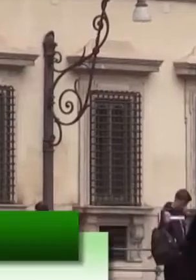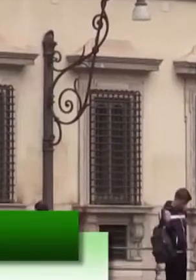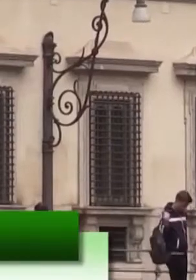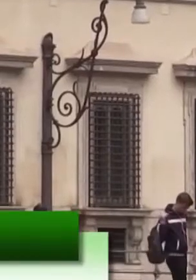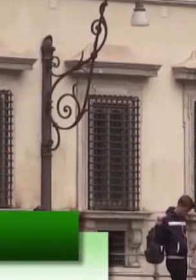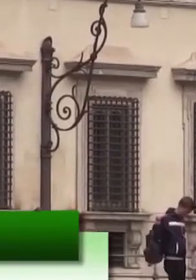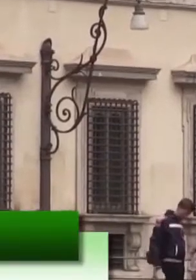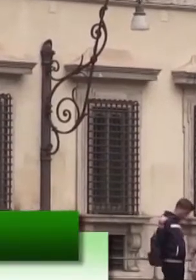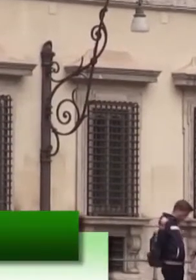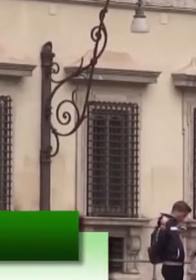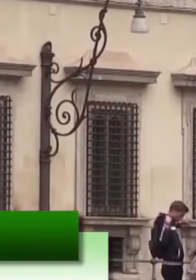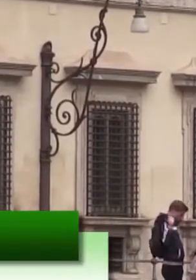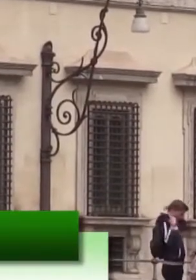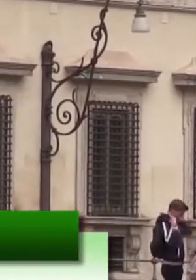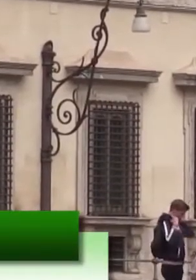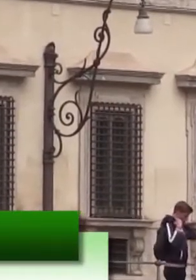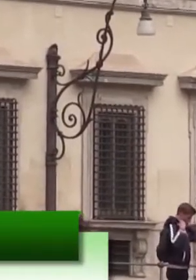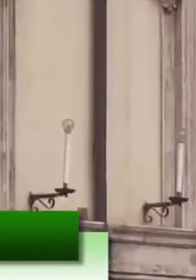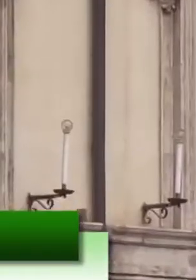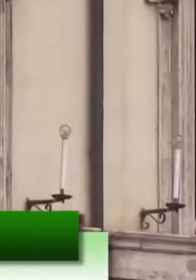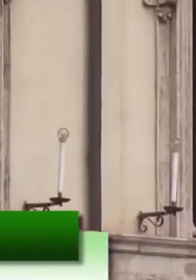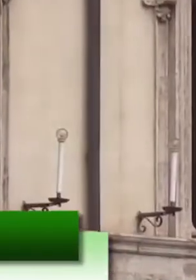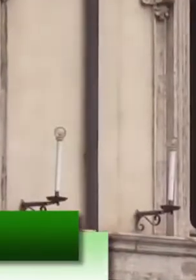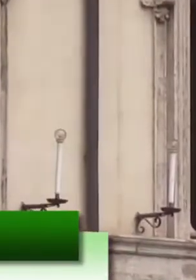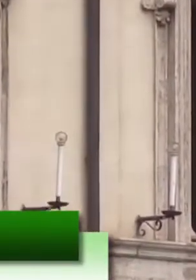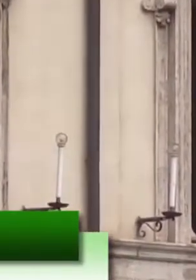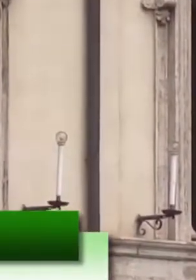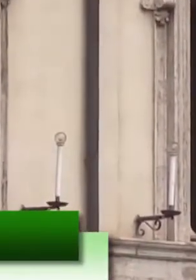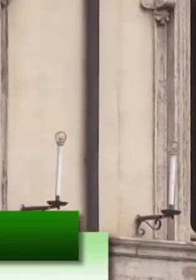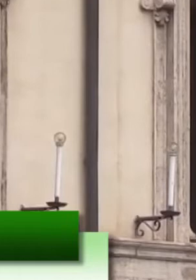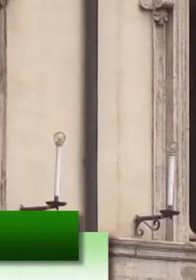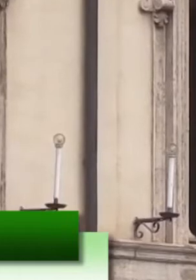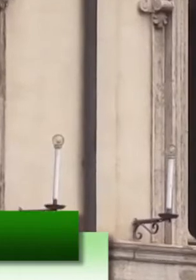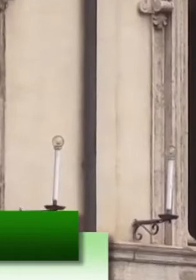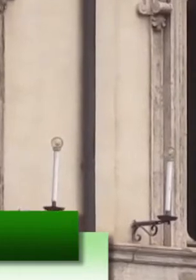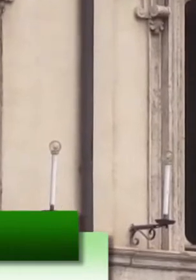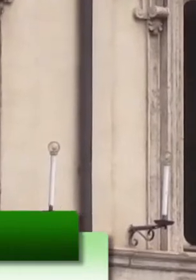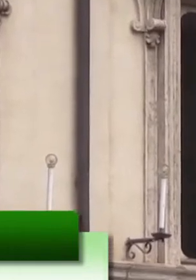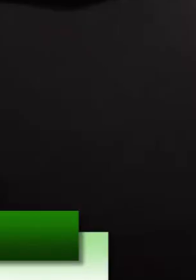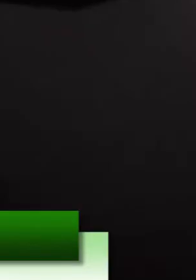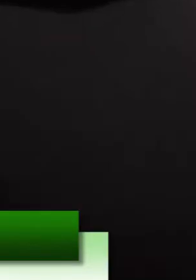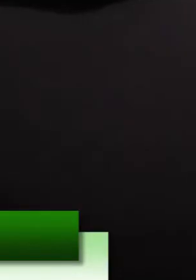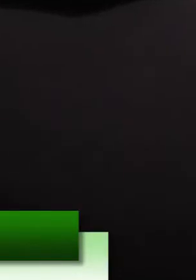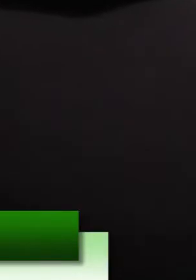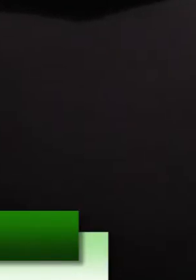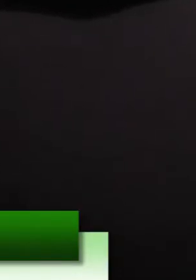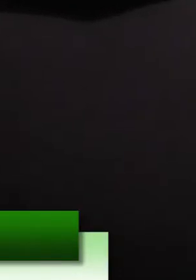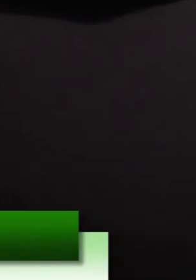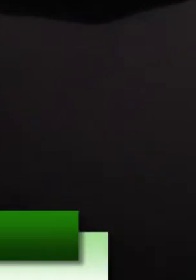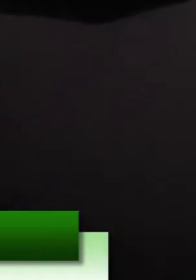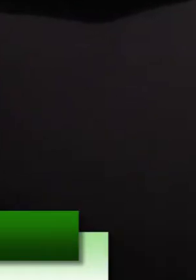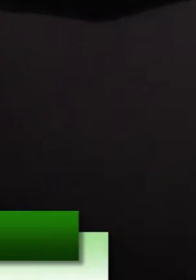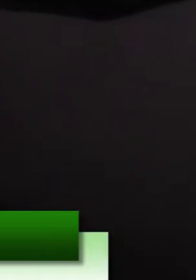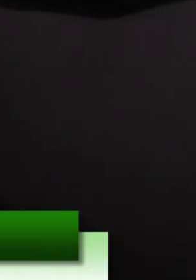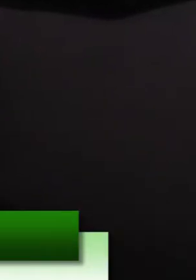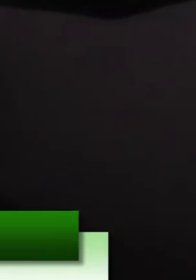un natale diverso da tutti gli altri non meno autentico all'insegna del rigore per contrastare la pandemia con queste parole il presidente